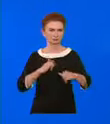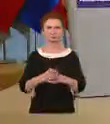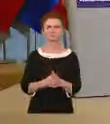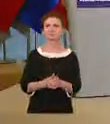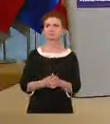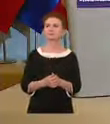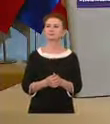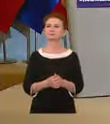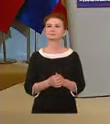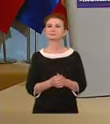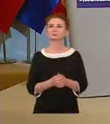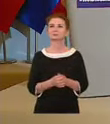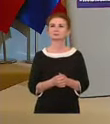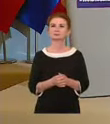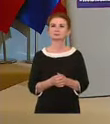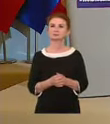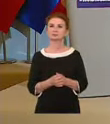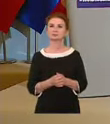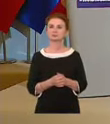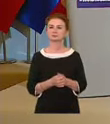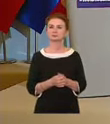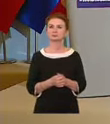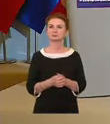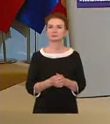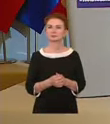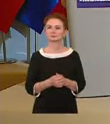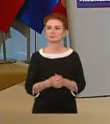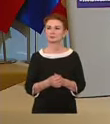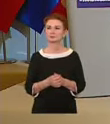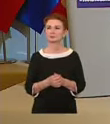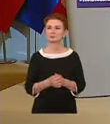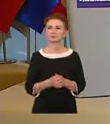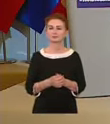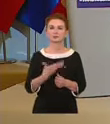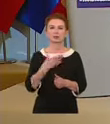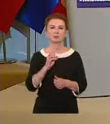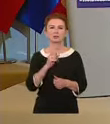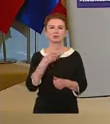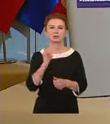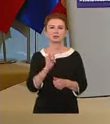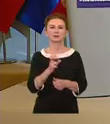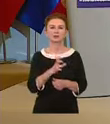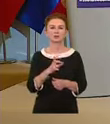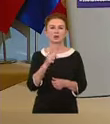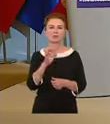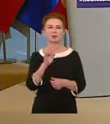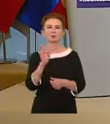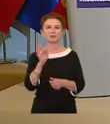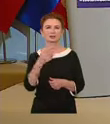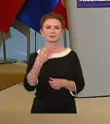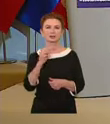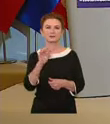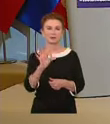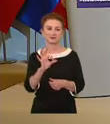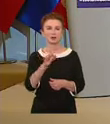finansową. Dziękuję bardzo. Proszę kolejne pytanie. Pytanie redaktora Bartłomieja Maślankiewicza z Polsat News, który pyta o to, w